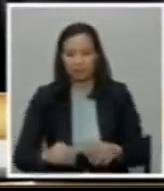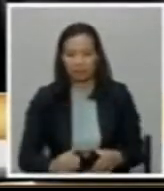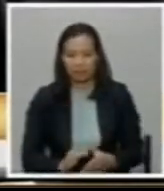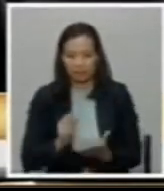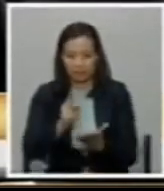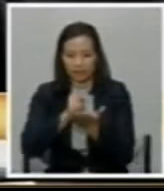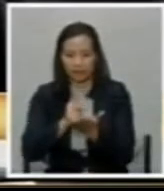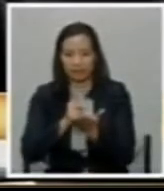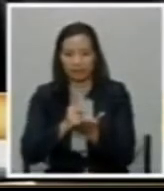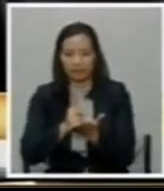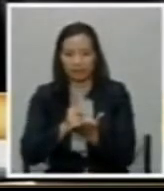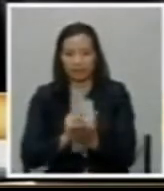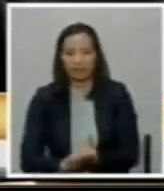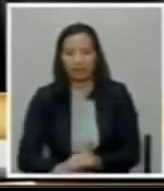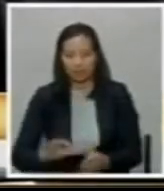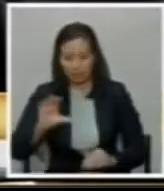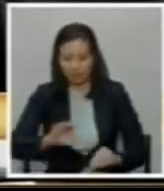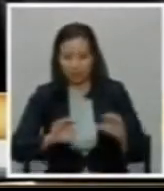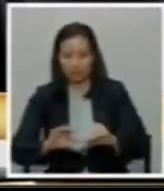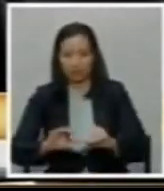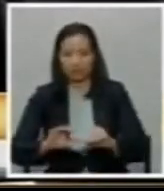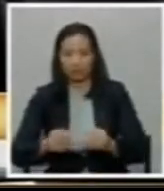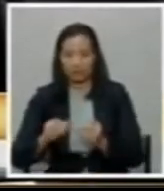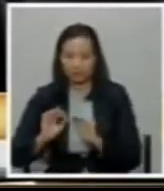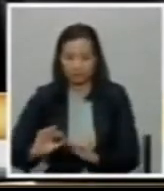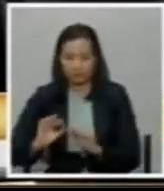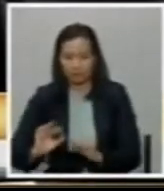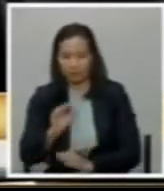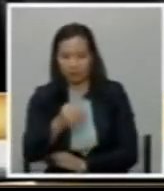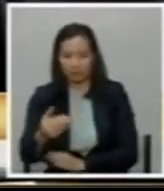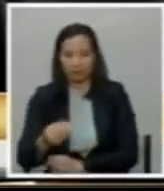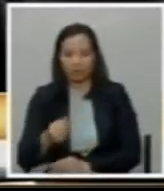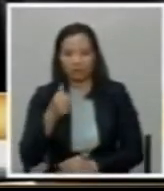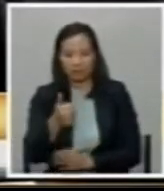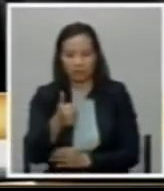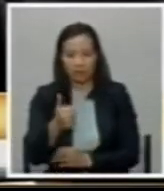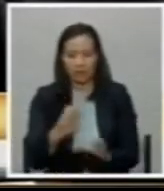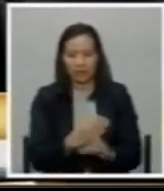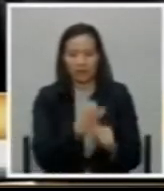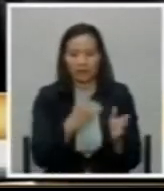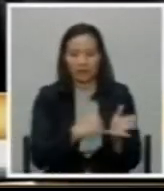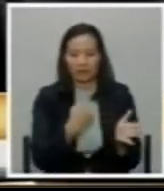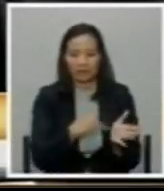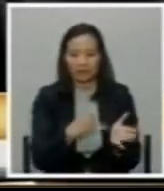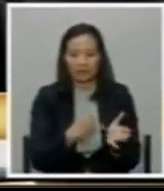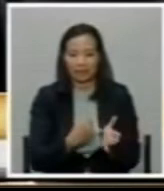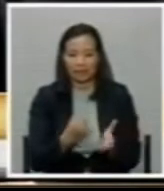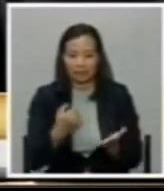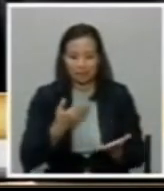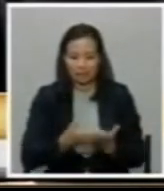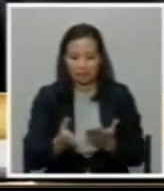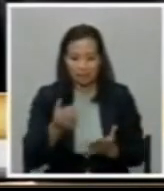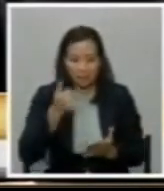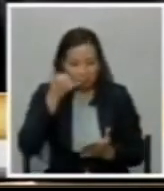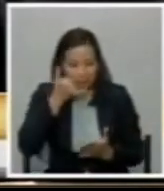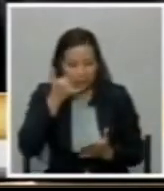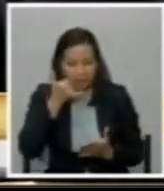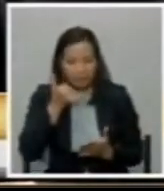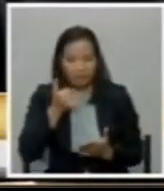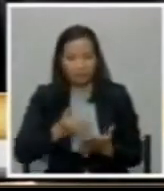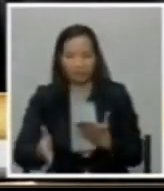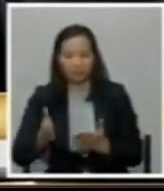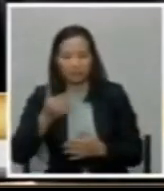กู้เงินจากทางกองทุนการออมแห่งชาติมาใช้ตรงนี้คือพูดง่ายๆอัดยายซื้อขนมใหญ่โดยที่ไม่เกิดผ